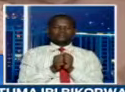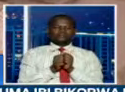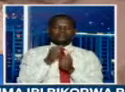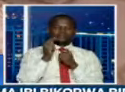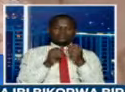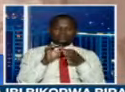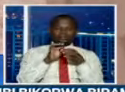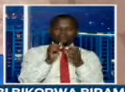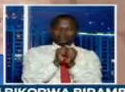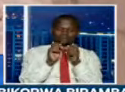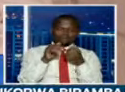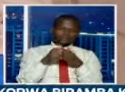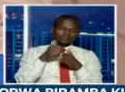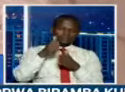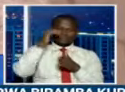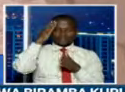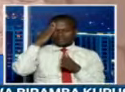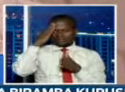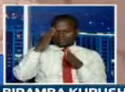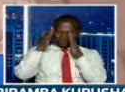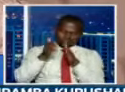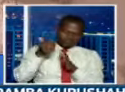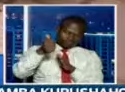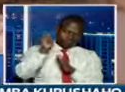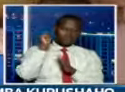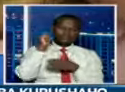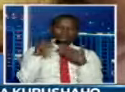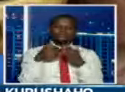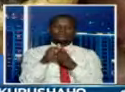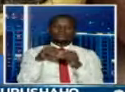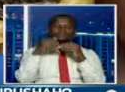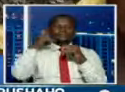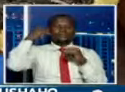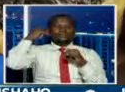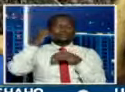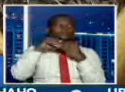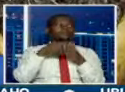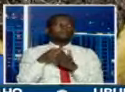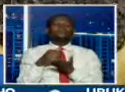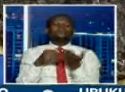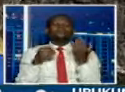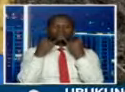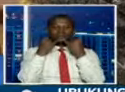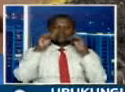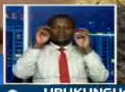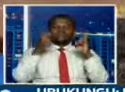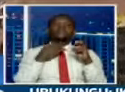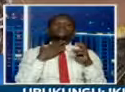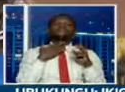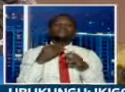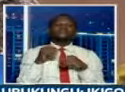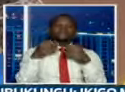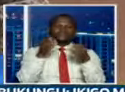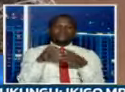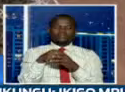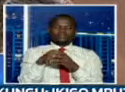bo ubwabo waramenye ati mugenzi wanjye nuriya akaba ashobora no kuba wamuhamagara kuri telefone akakwita bakamubwira uti ndashaka kukuzanira